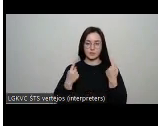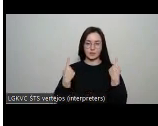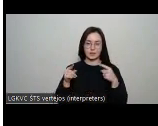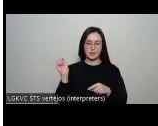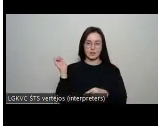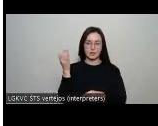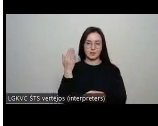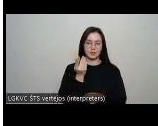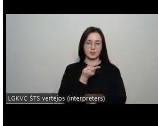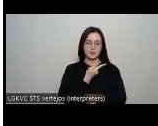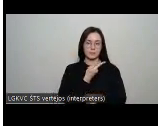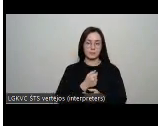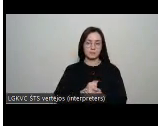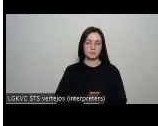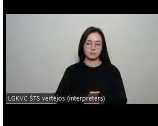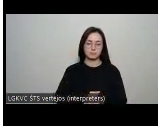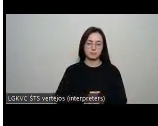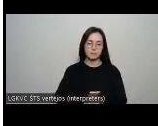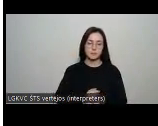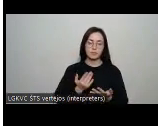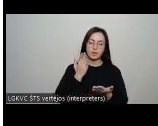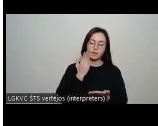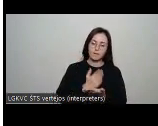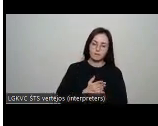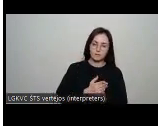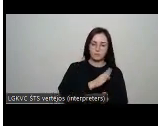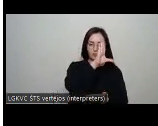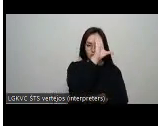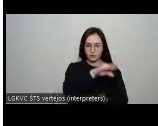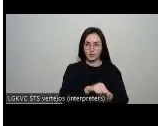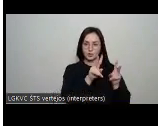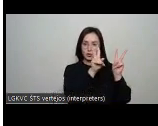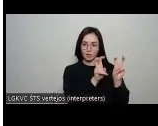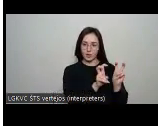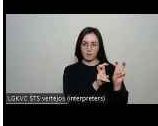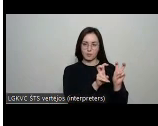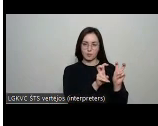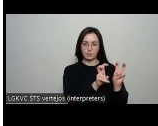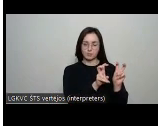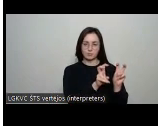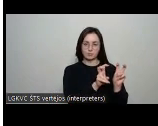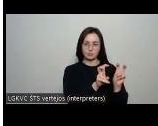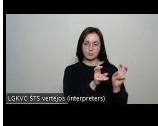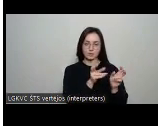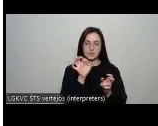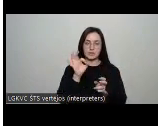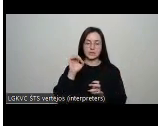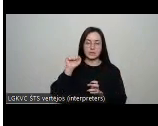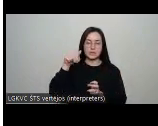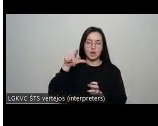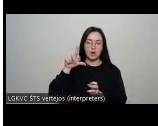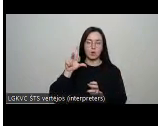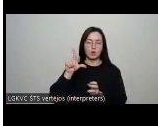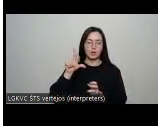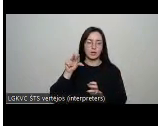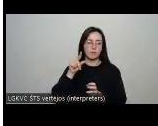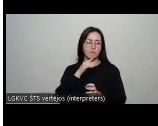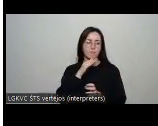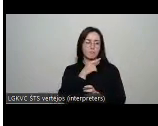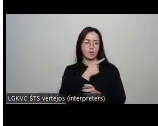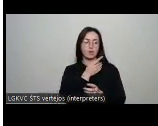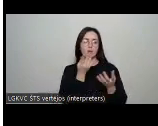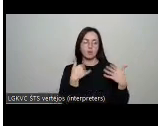Yra visų temų sąrašas ir Saulė pasidalijo šio sąrašo su mumis. Be abejo,